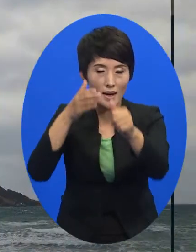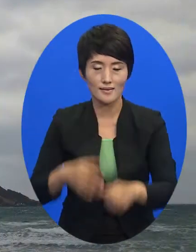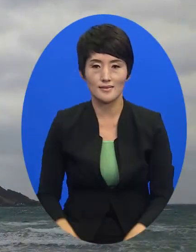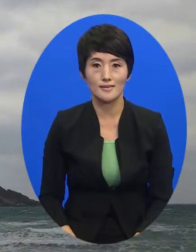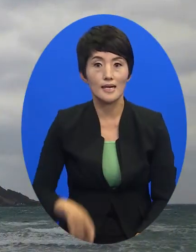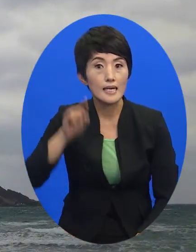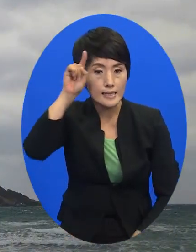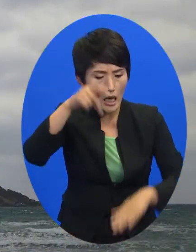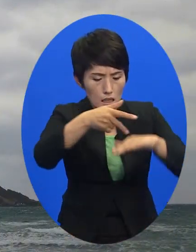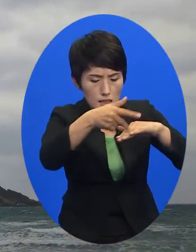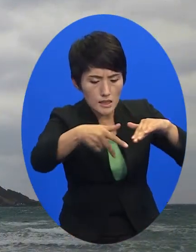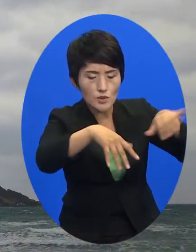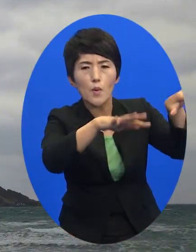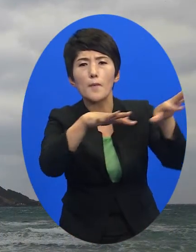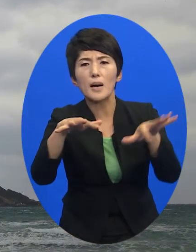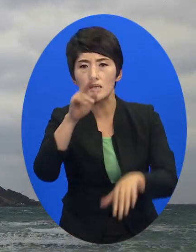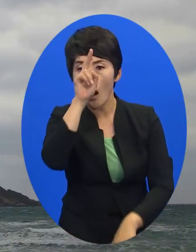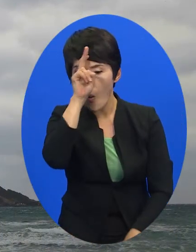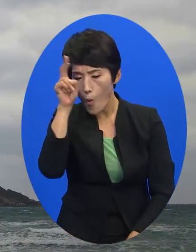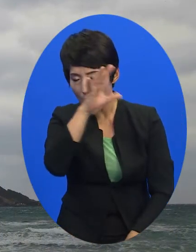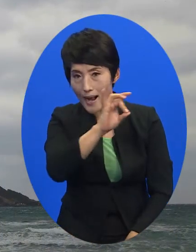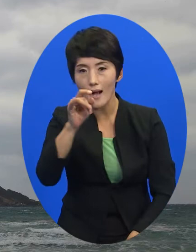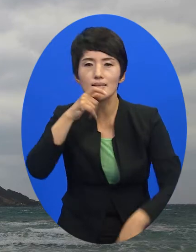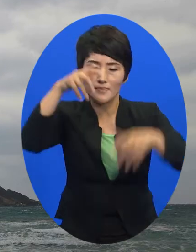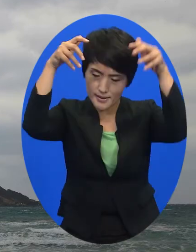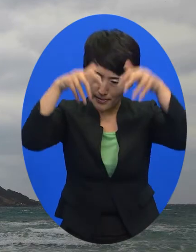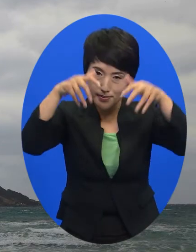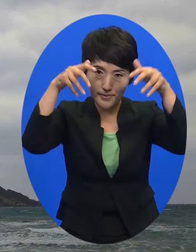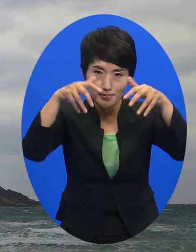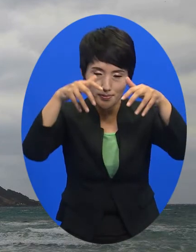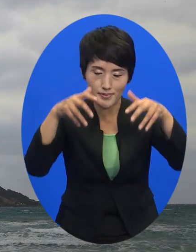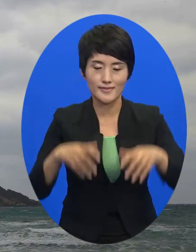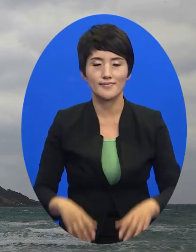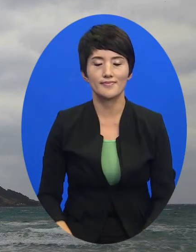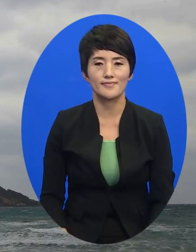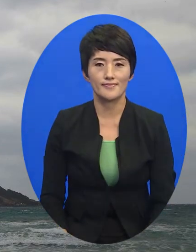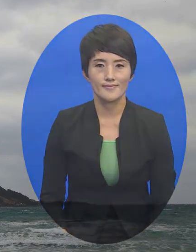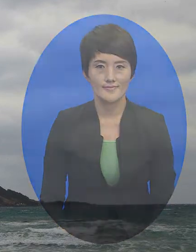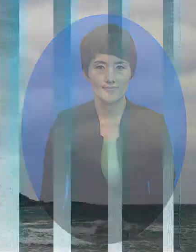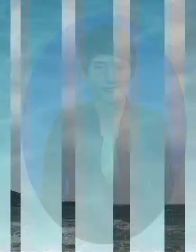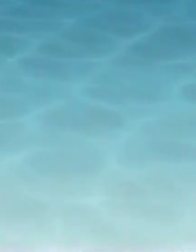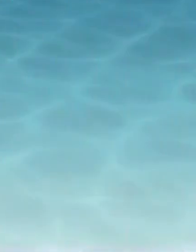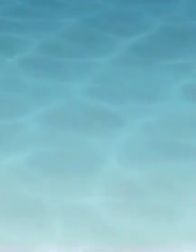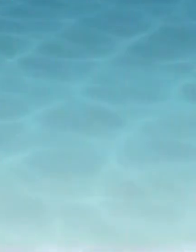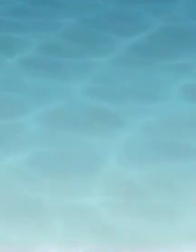내일 진도 부근 해상은 오후에 가끔 비가 내리겠습니다. 다음은 모레 날씨입니다.